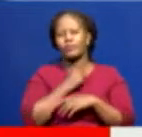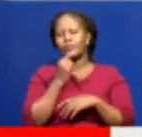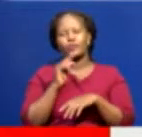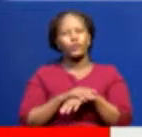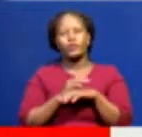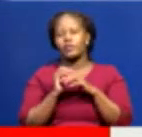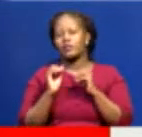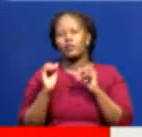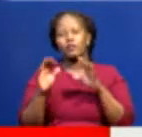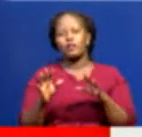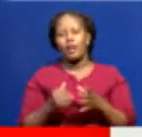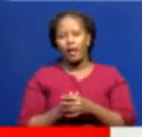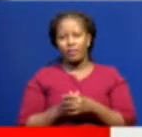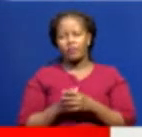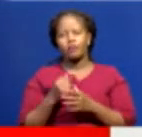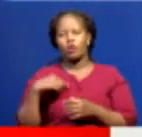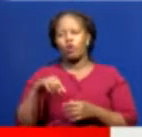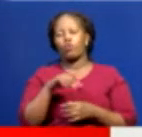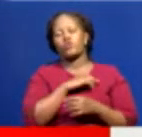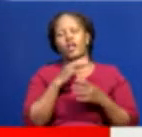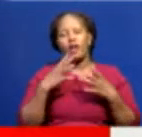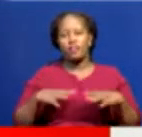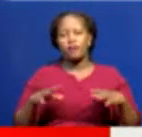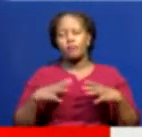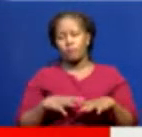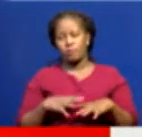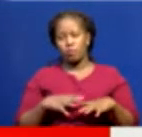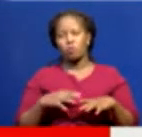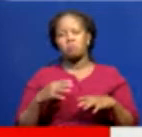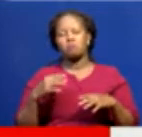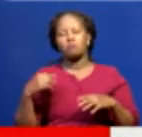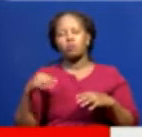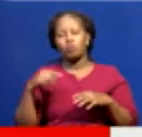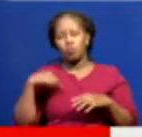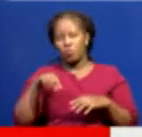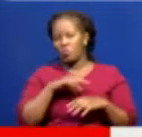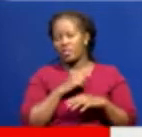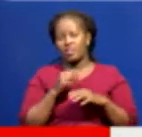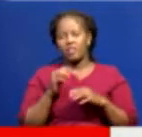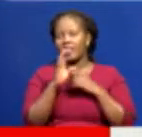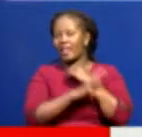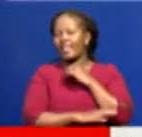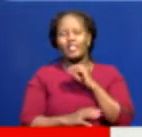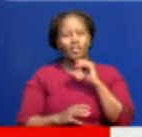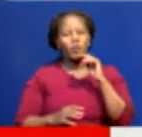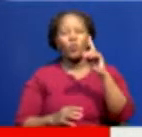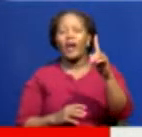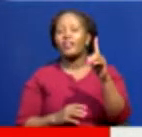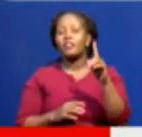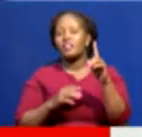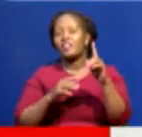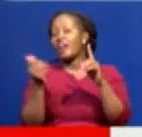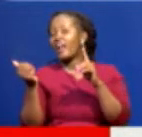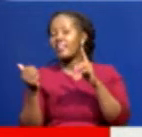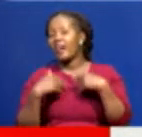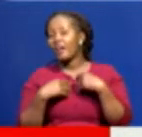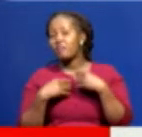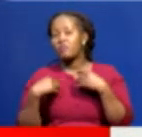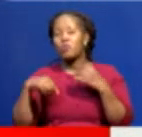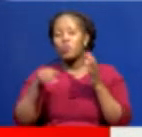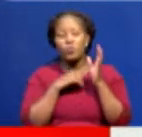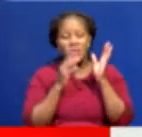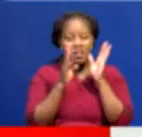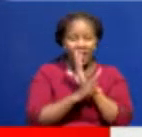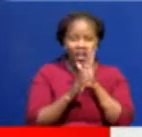nzuri. Sisi ni wa Kenya, taifa letu ni moja. Hatuna nchi nyingine ambayo sisi wote tutakimbia